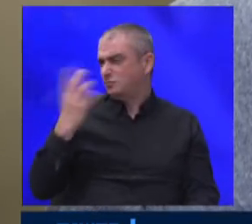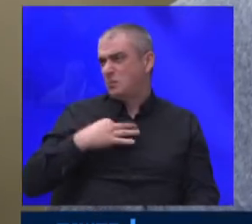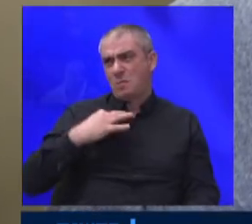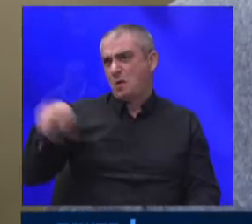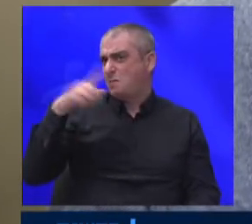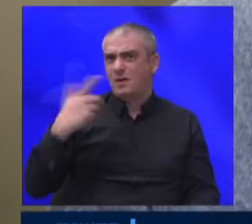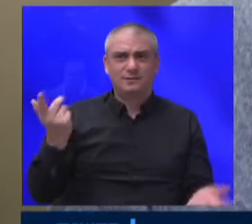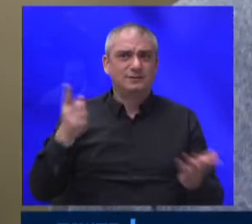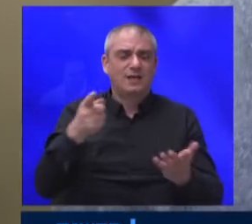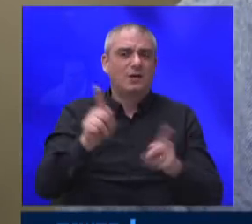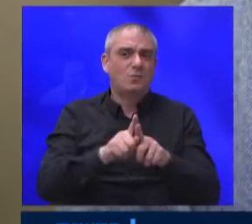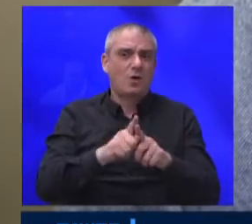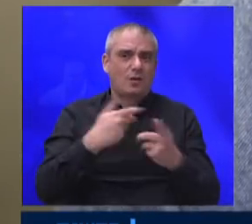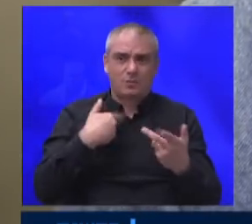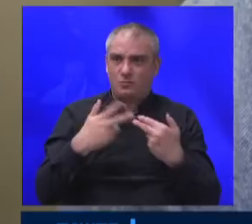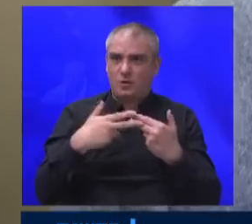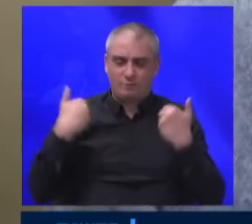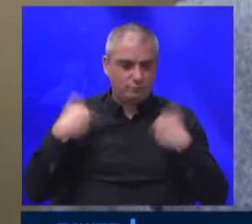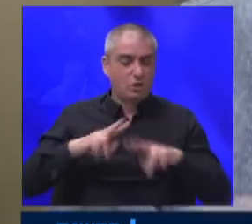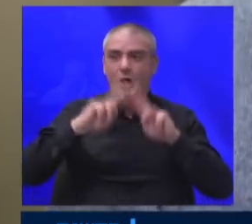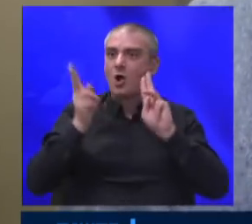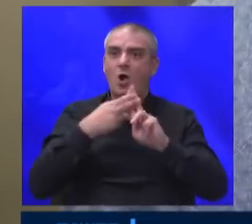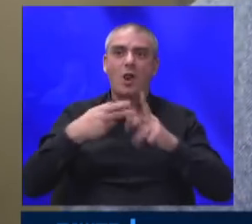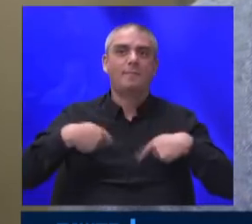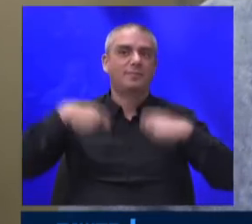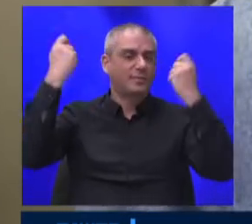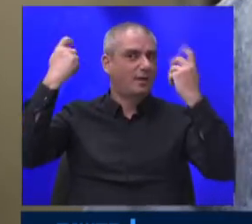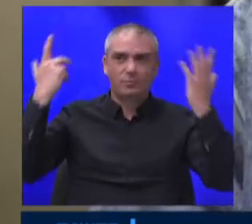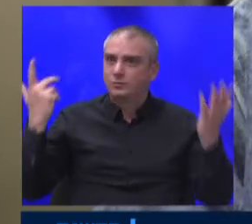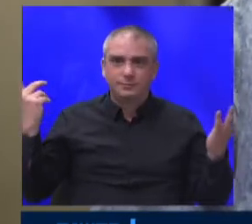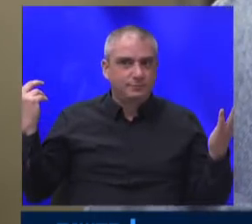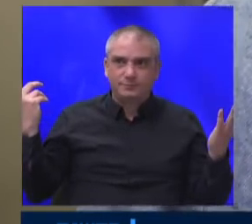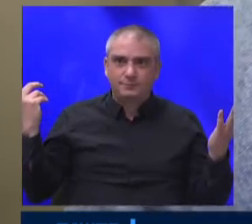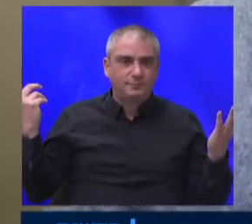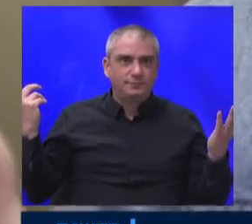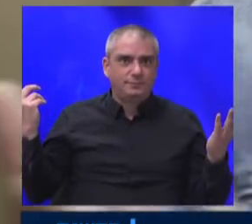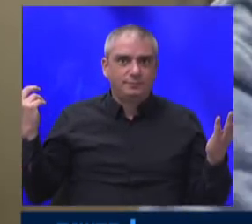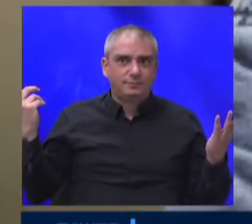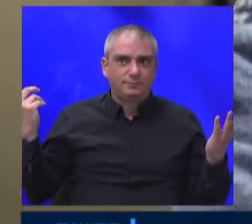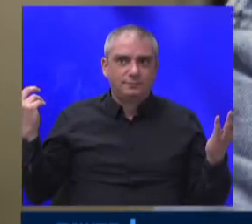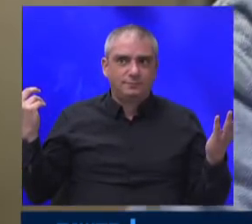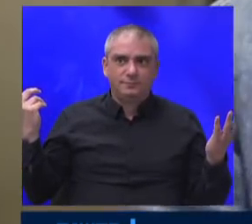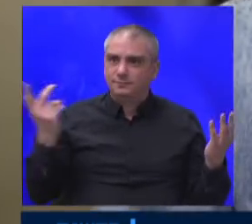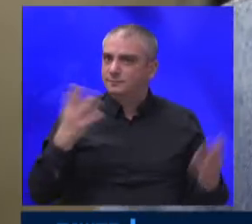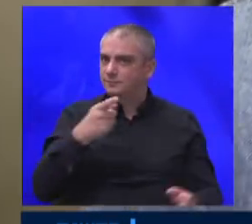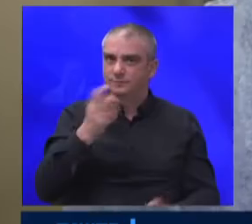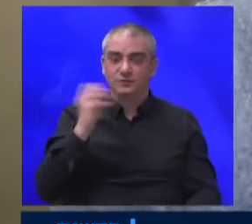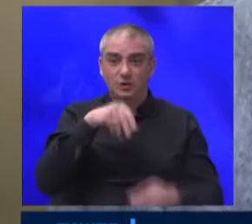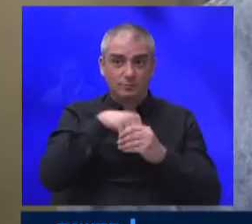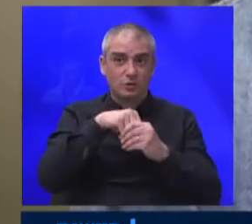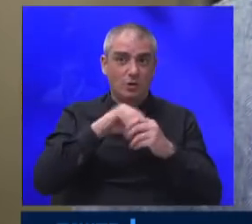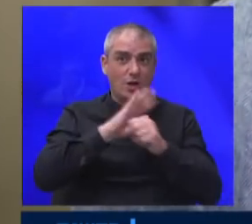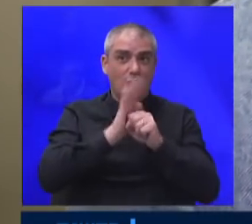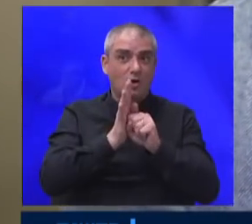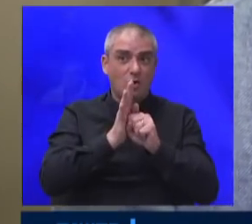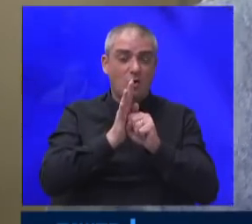אנחנו חווים איזו פשיטת רגל עולמית, תרבותית. אני חייב להתנגד לזה. שבתוך זה,